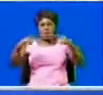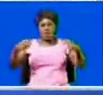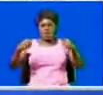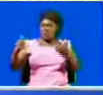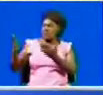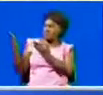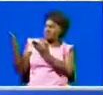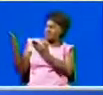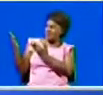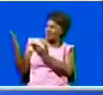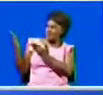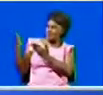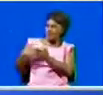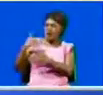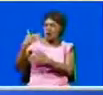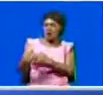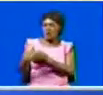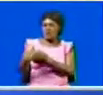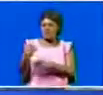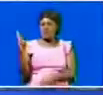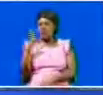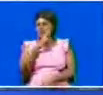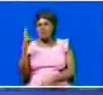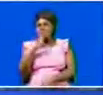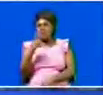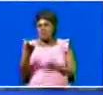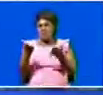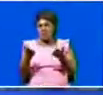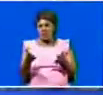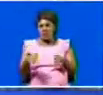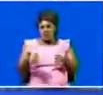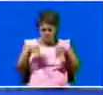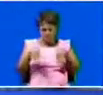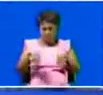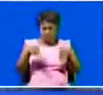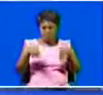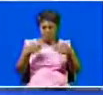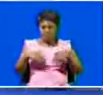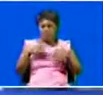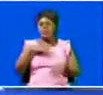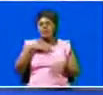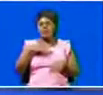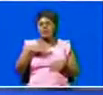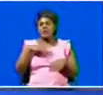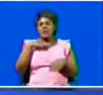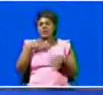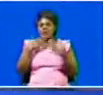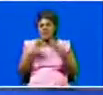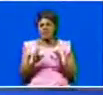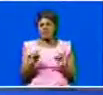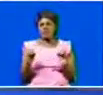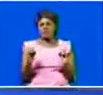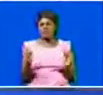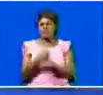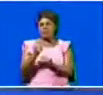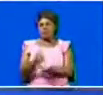NEMA kujitokeza baada ya mkasa. And it is now they are waiting when people are down, they come to hit them below the